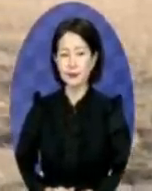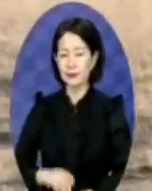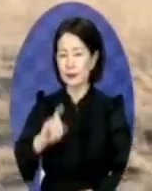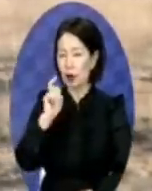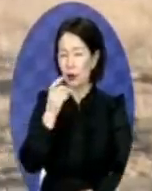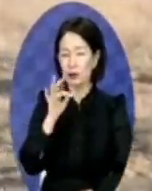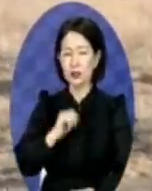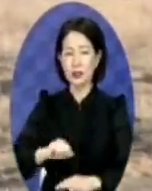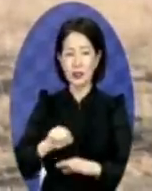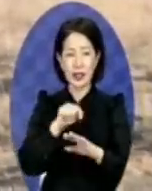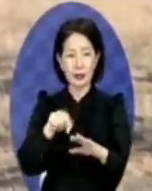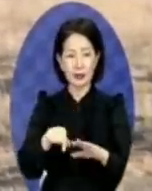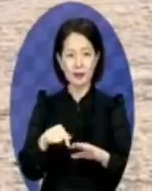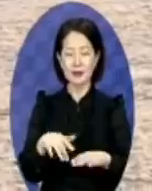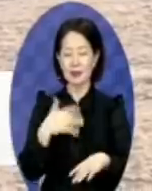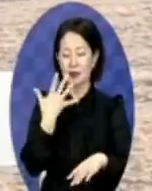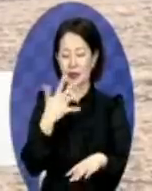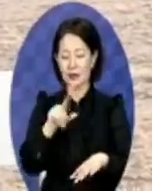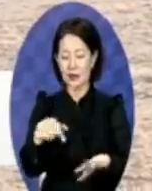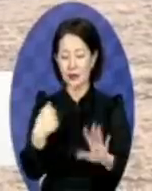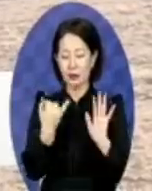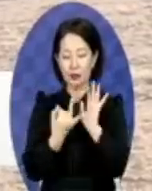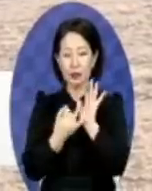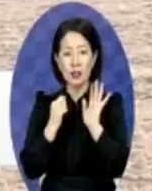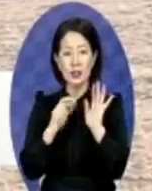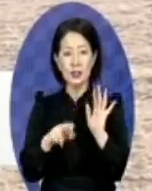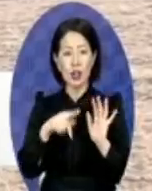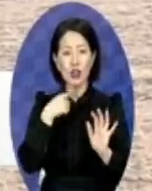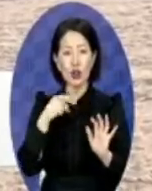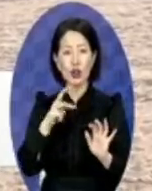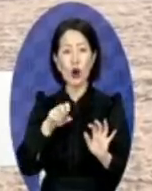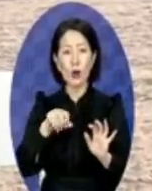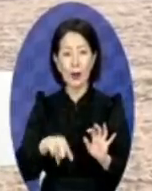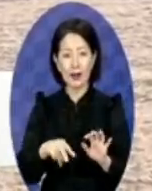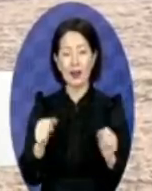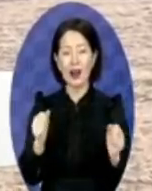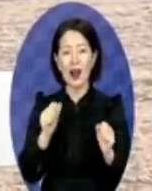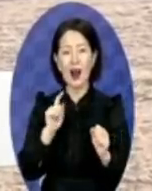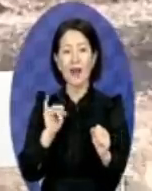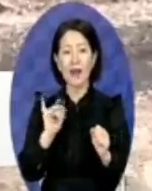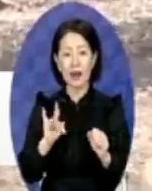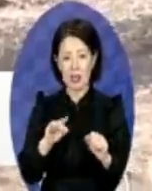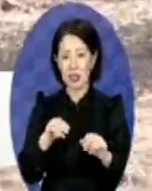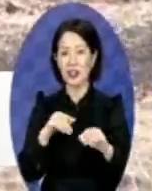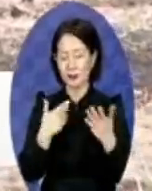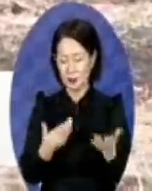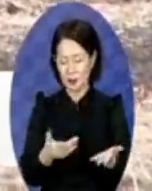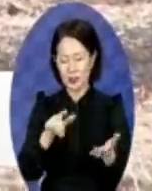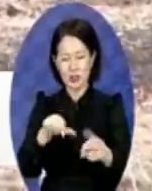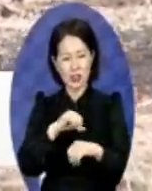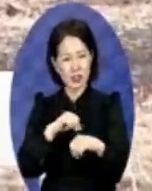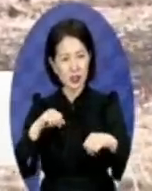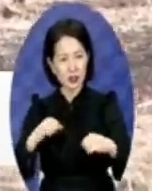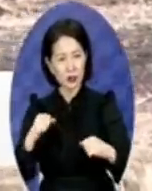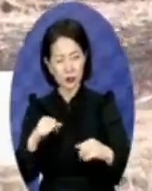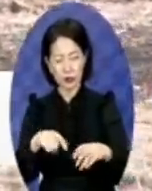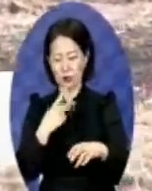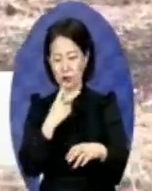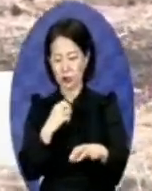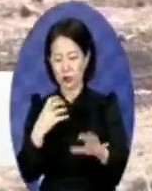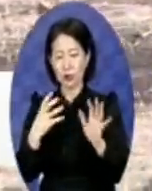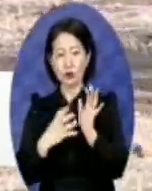Хөвсгөл аймгийн хэмжээнд 5.7 сая толгой мал хаваржиж байна. Аймгийн хэмжээнд малчид иргэдийн хүчээр 209 мянган тонн өвс